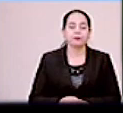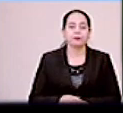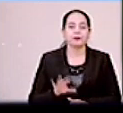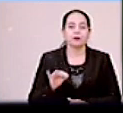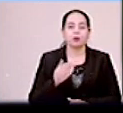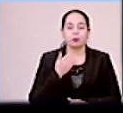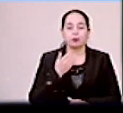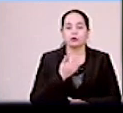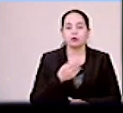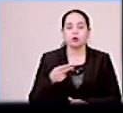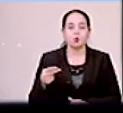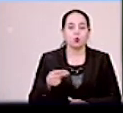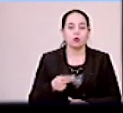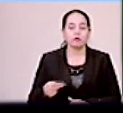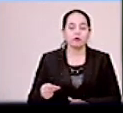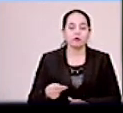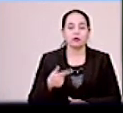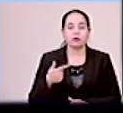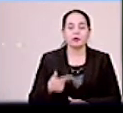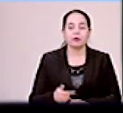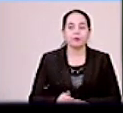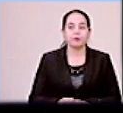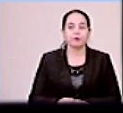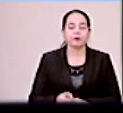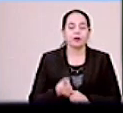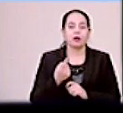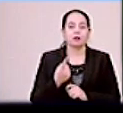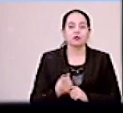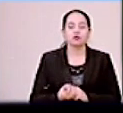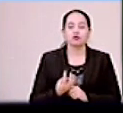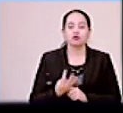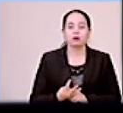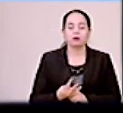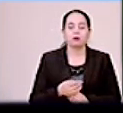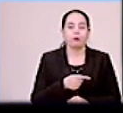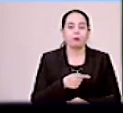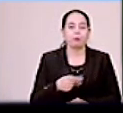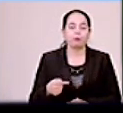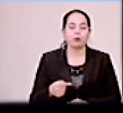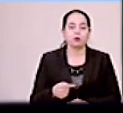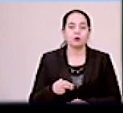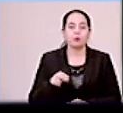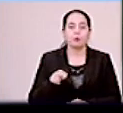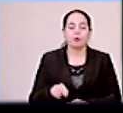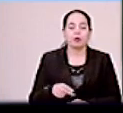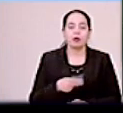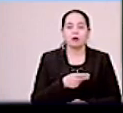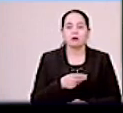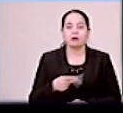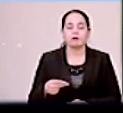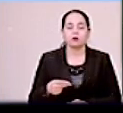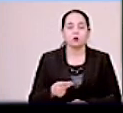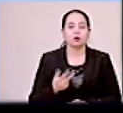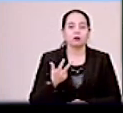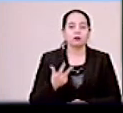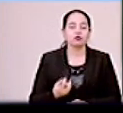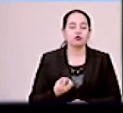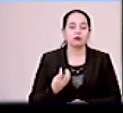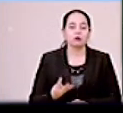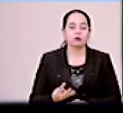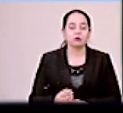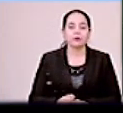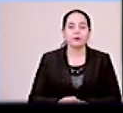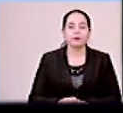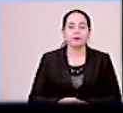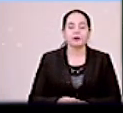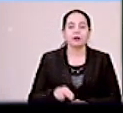И последнее уравнение, пункт G. 11 четырнадцатых минус p равно 3